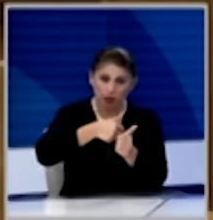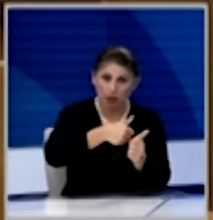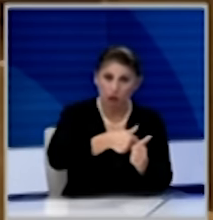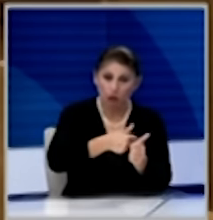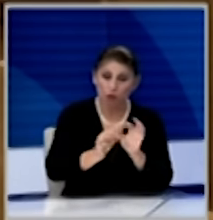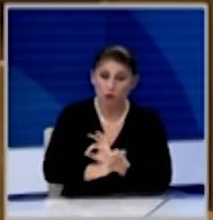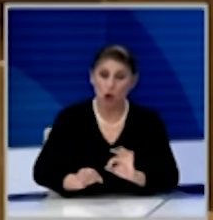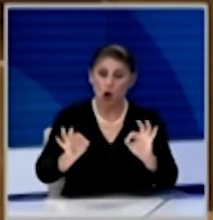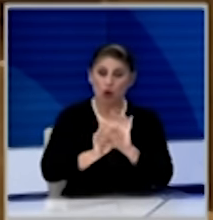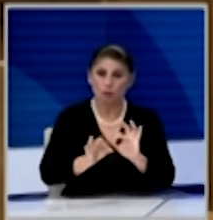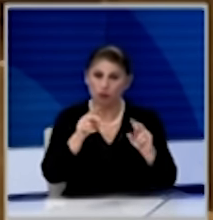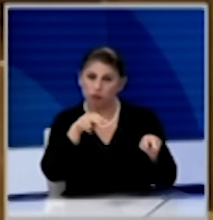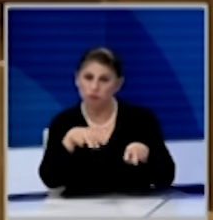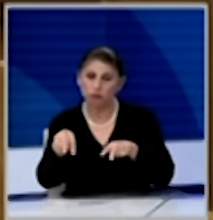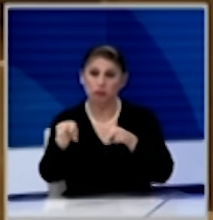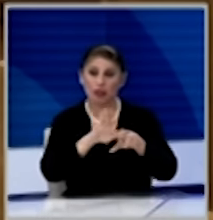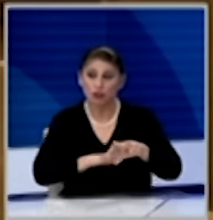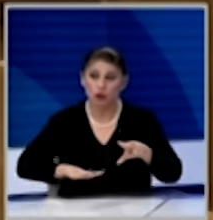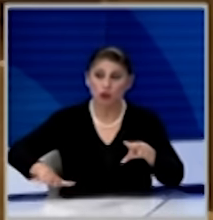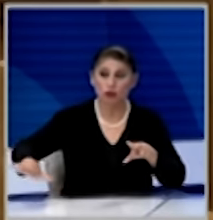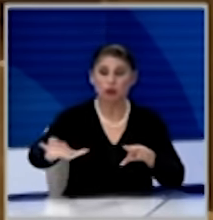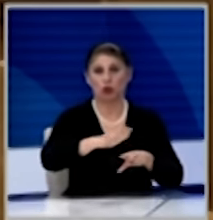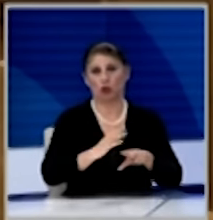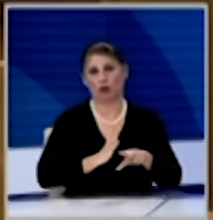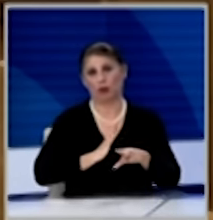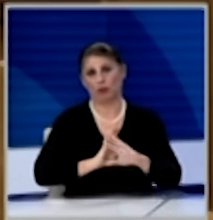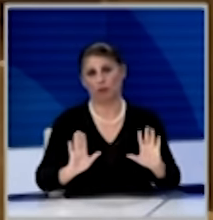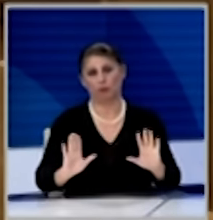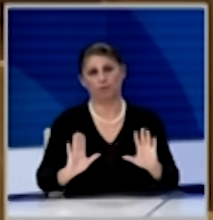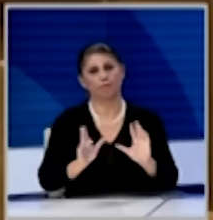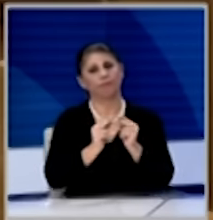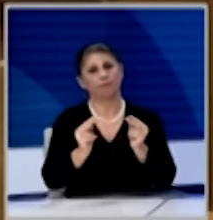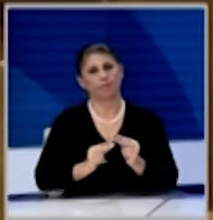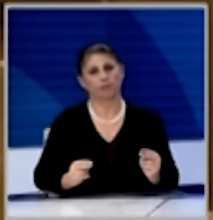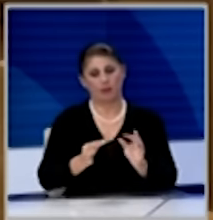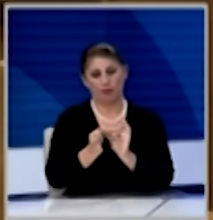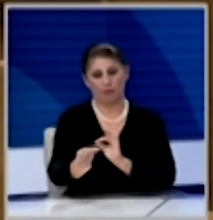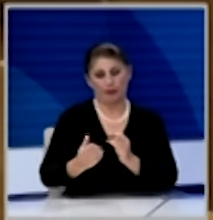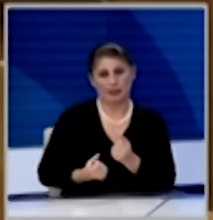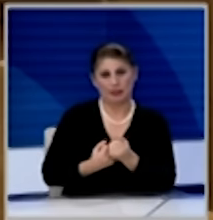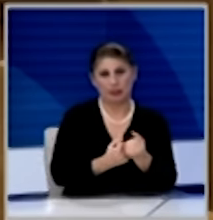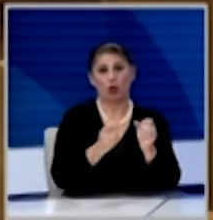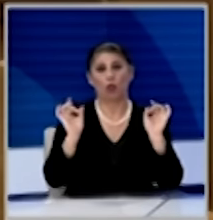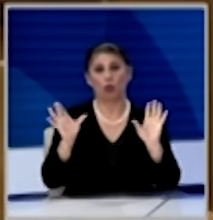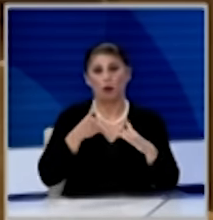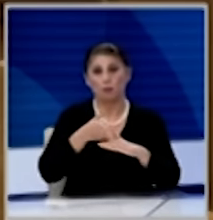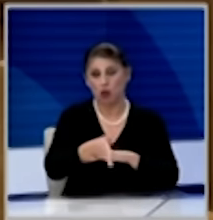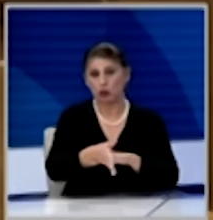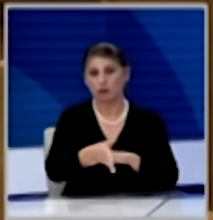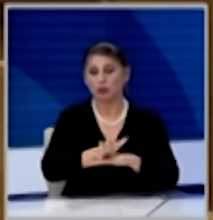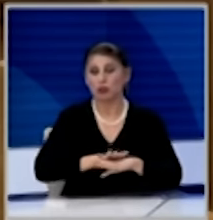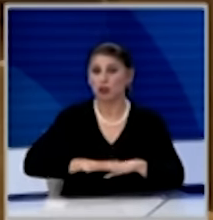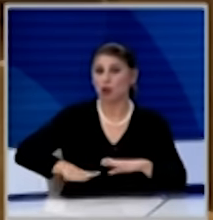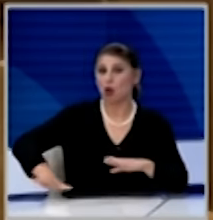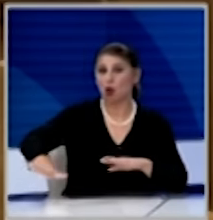επιτήρηση για το σύνολο του πληθυσμού επομένως επομένως και μέτρα στήριξης δωρεάν πρόσβασης σε